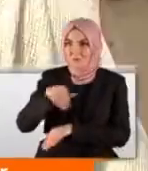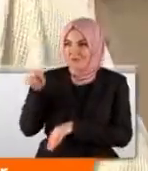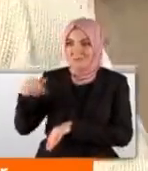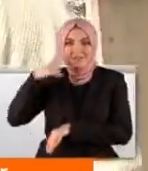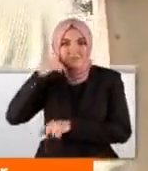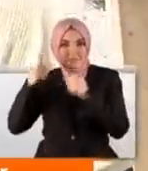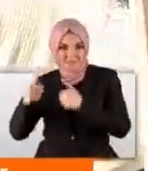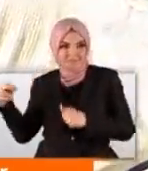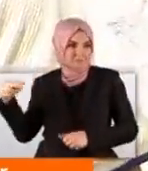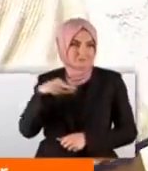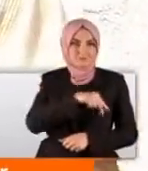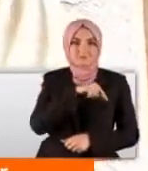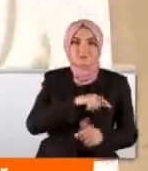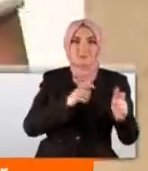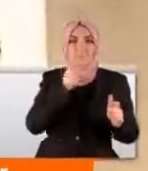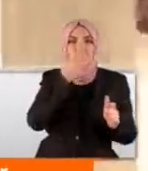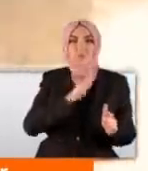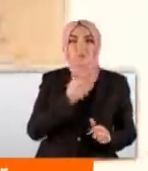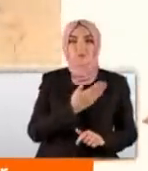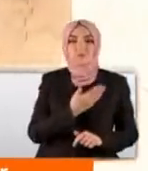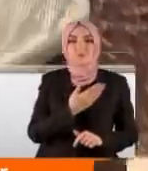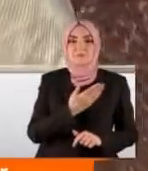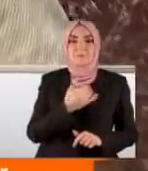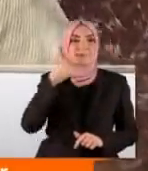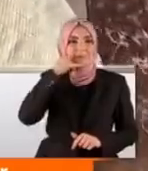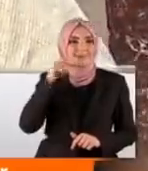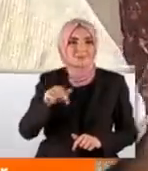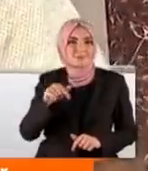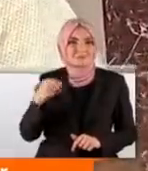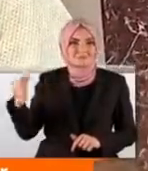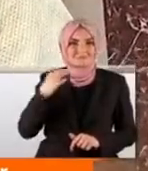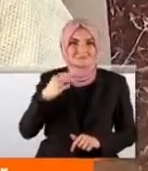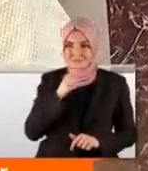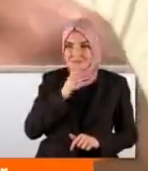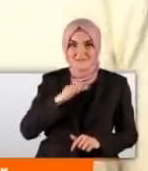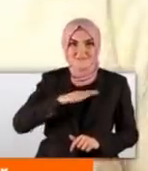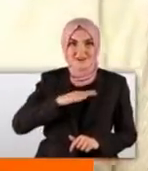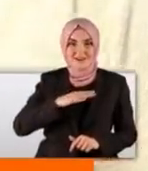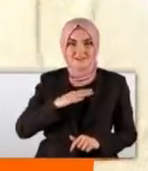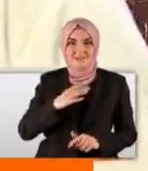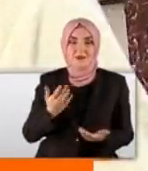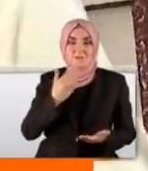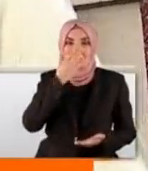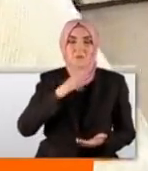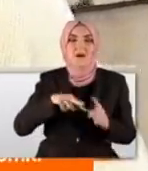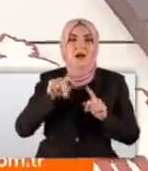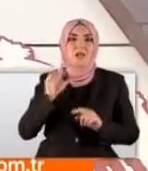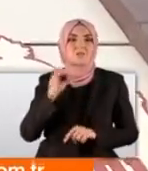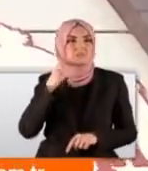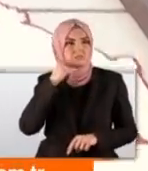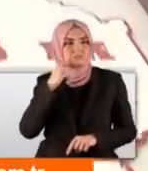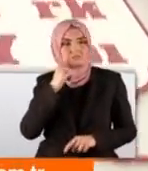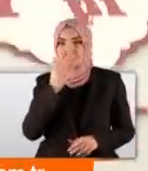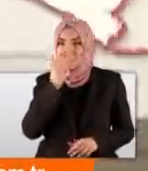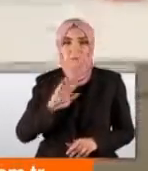bana. Telefon da çalıyor. Şu an telefonunuz çalıyor, bakalım. Çalıyor ama çekmiyor. Alo, alo. Telefon çekmiyor. Çekmiyor, gidip geliyor.